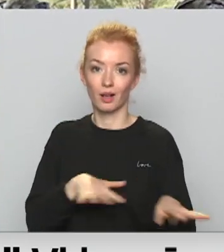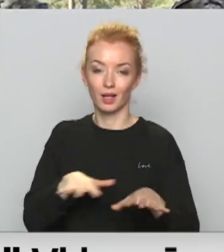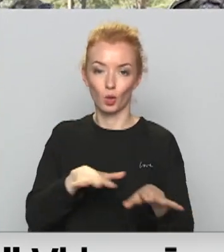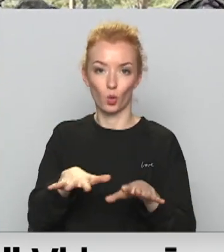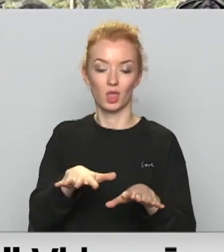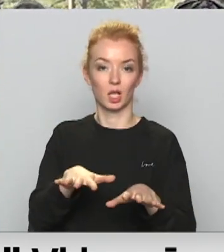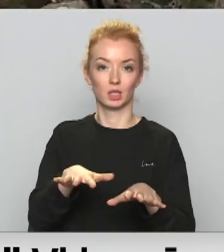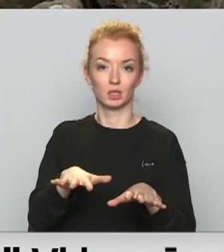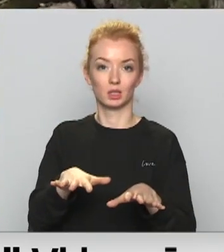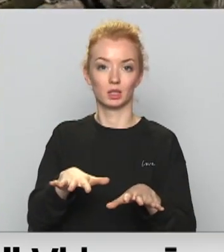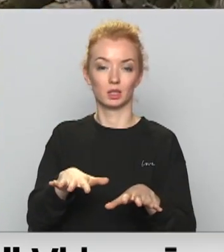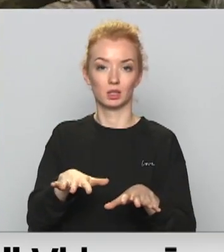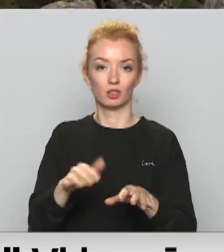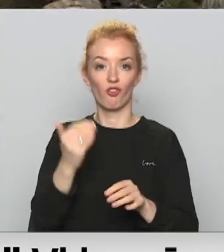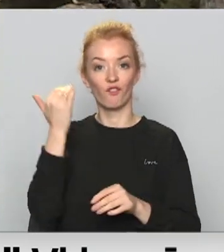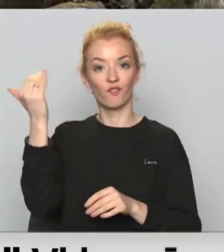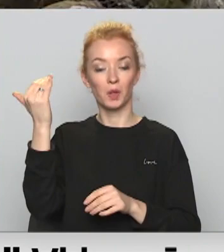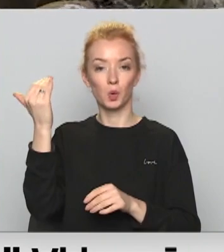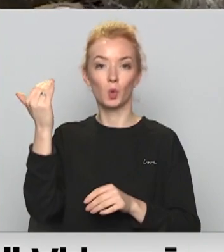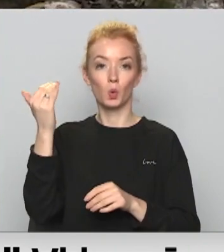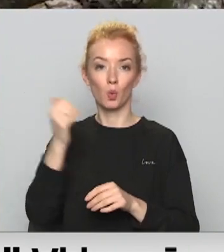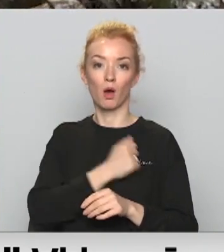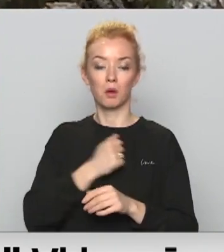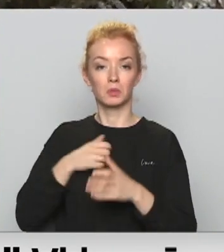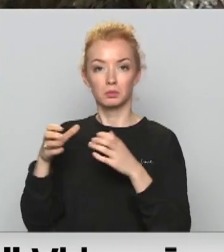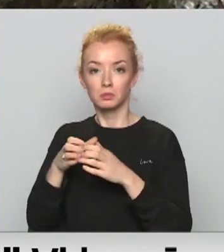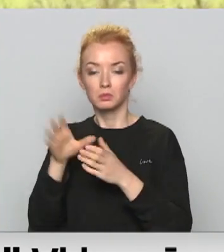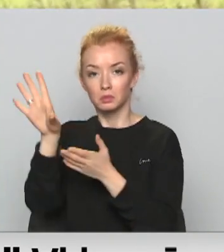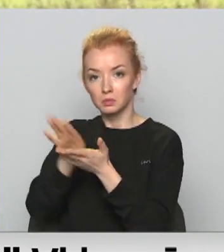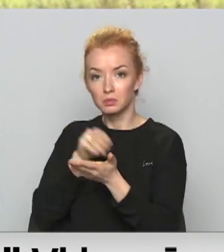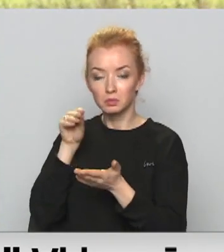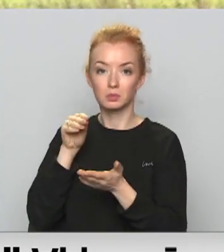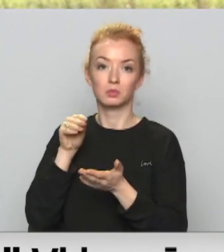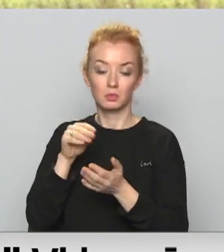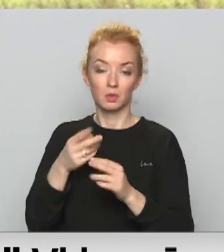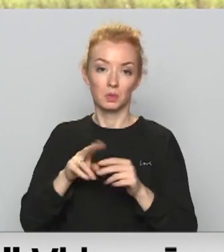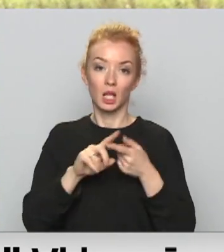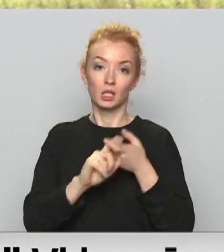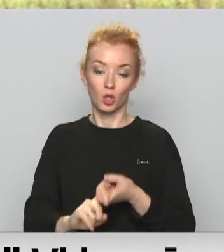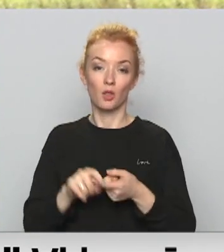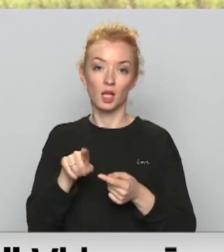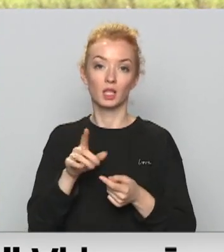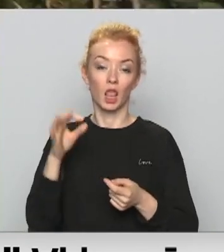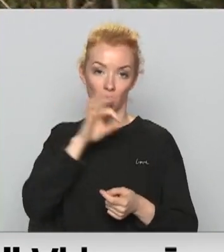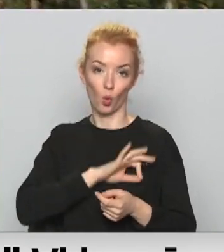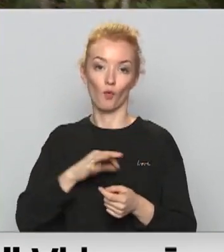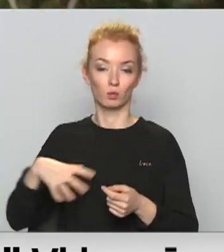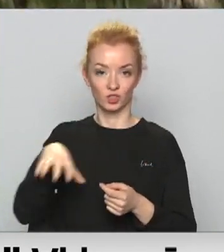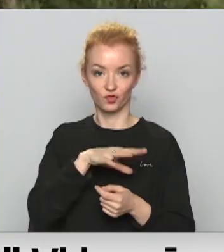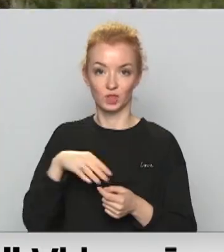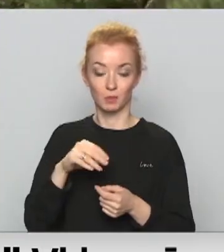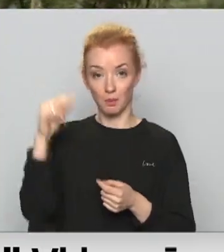rīkotos viņus bruņotie spēki attiecīgajās taktiskajās situācijās. Un līdz ar to tas ir iegūms mums visiem.